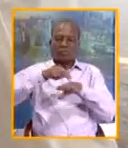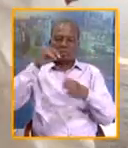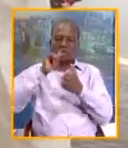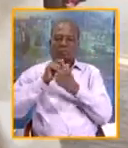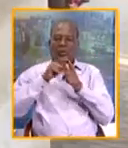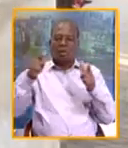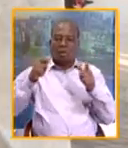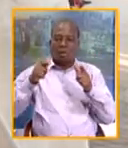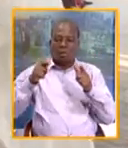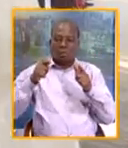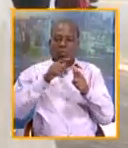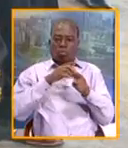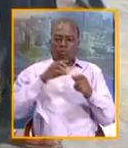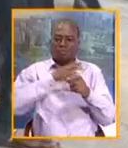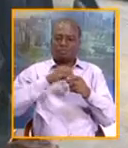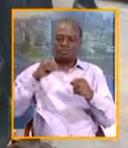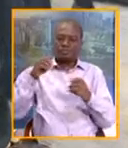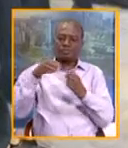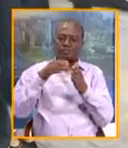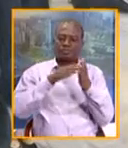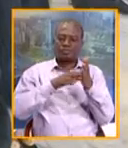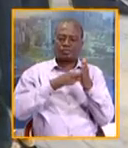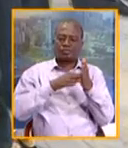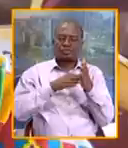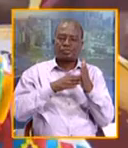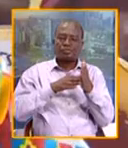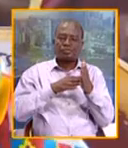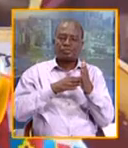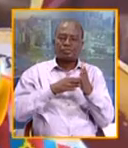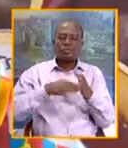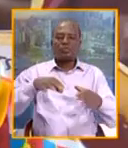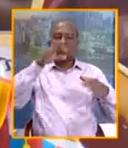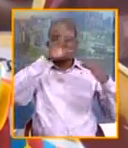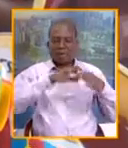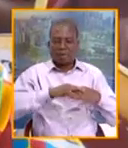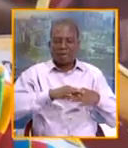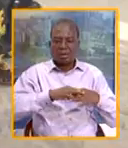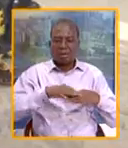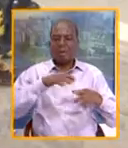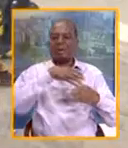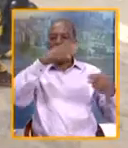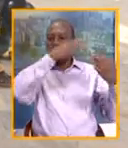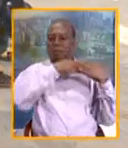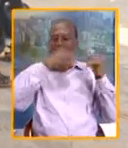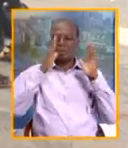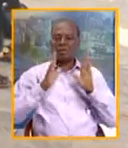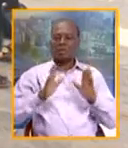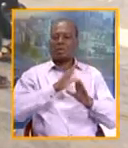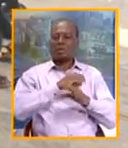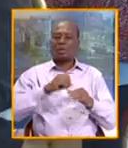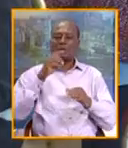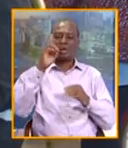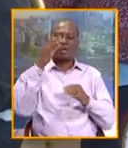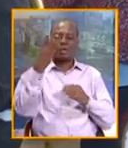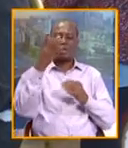forte délégation composée des rois chefs traditionnels élus cadres femmes leaders et jeunes leaders des quatre départements